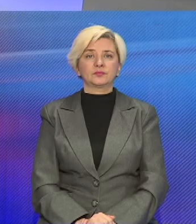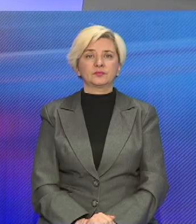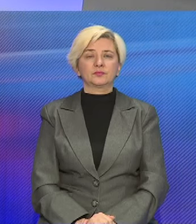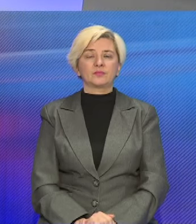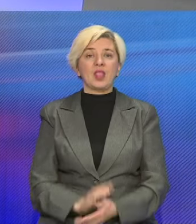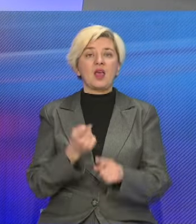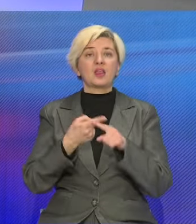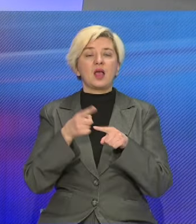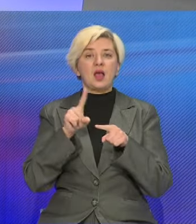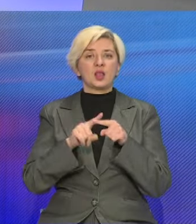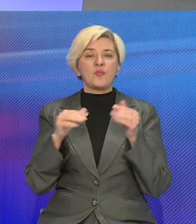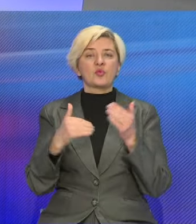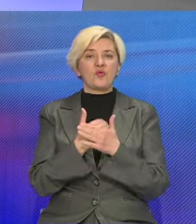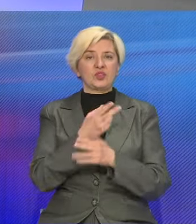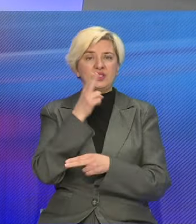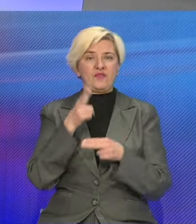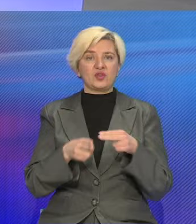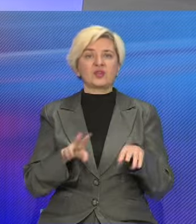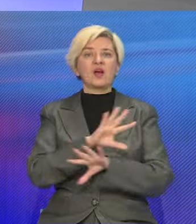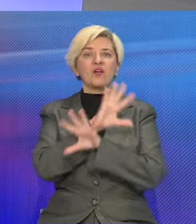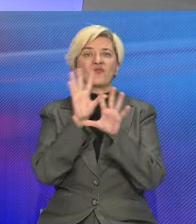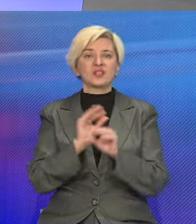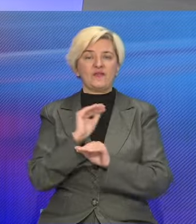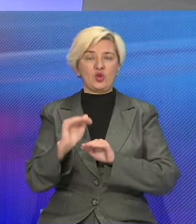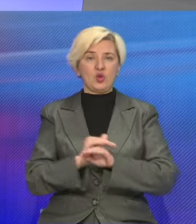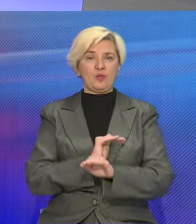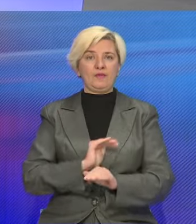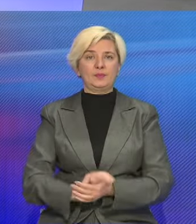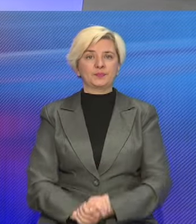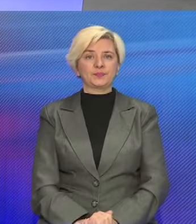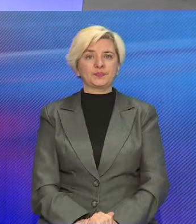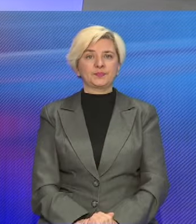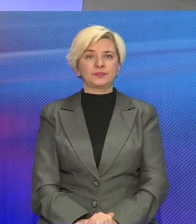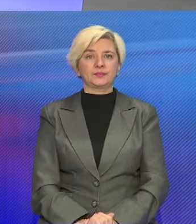На гэтым випуск завершений, я розвітаюся з вами. Усього доброго!